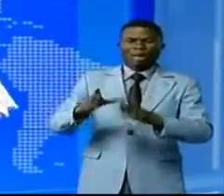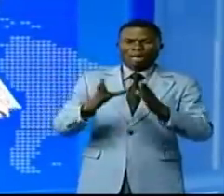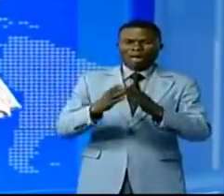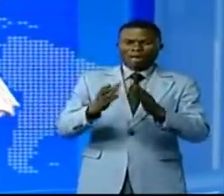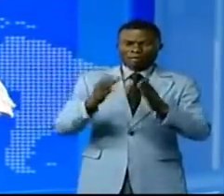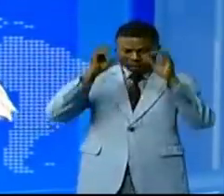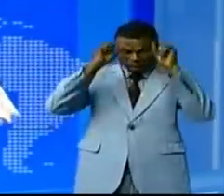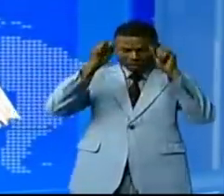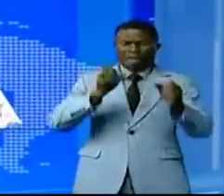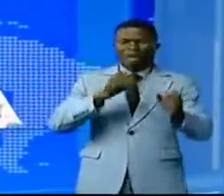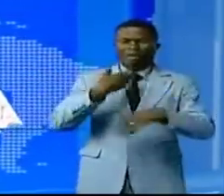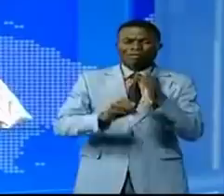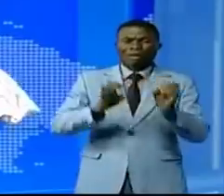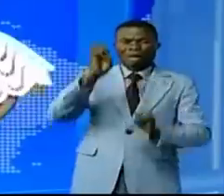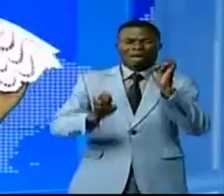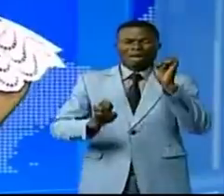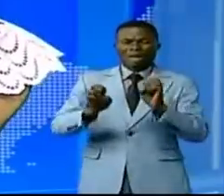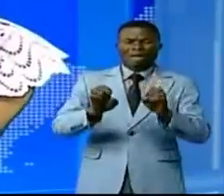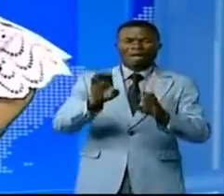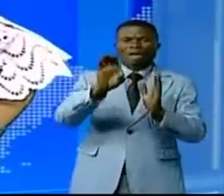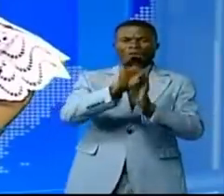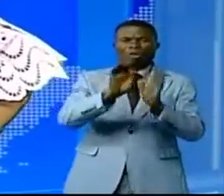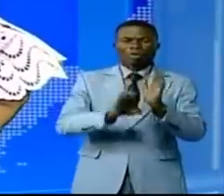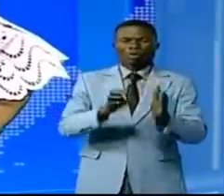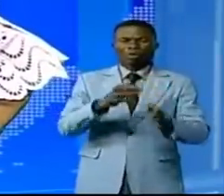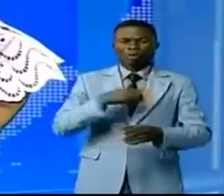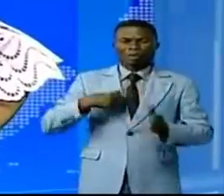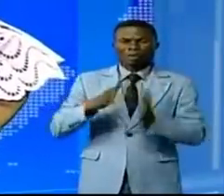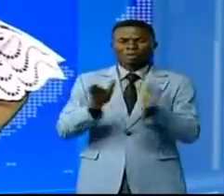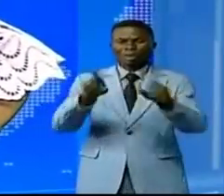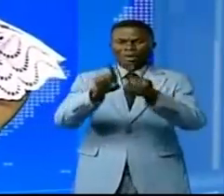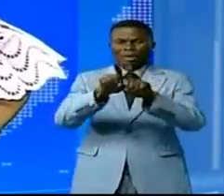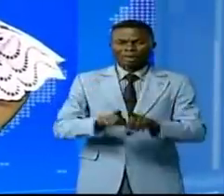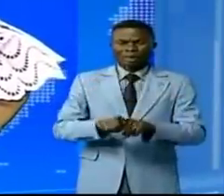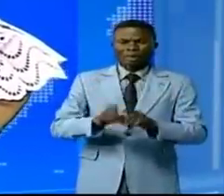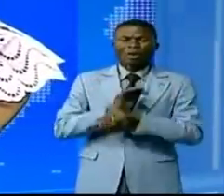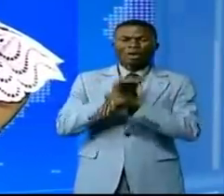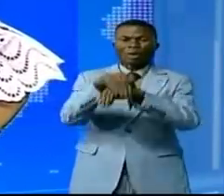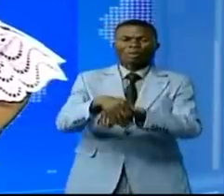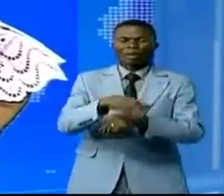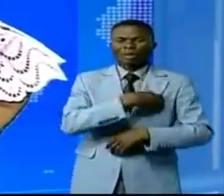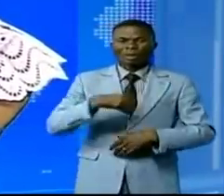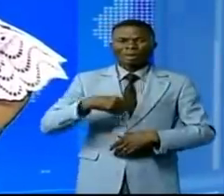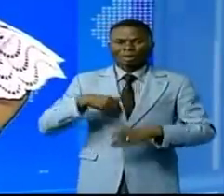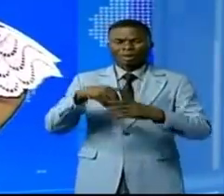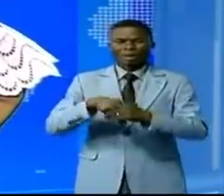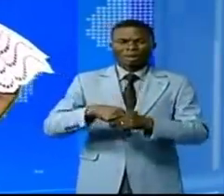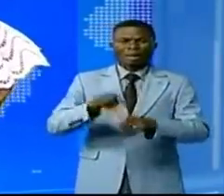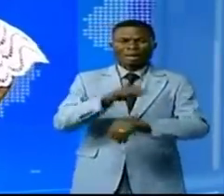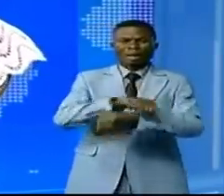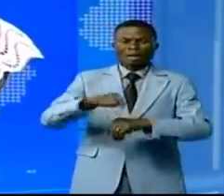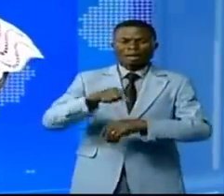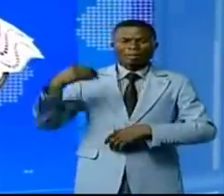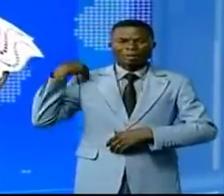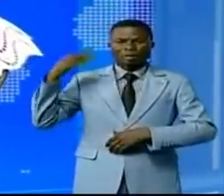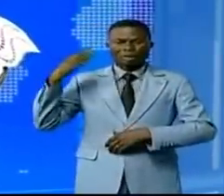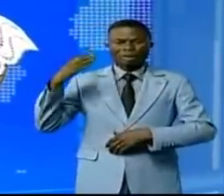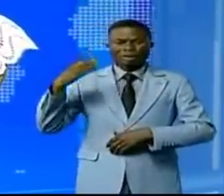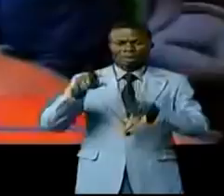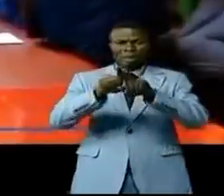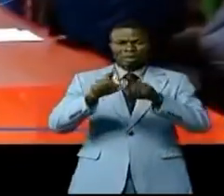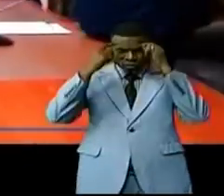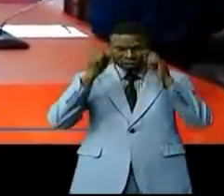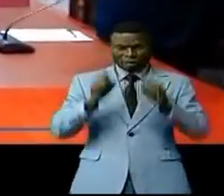ont évalué les conditions des femmes en général, en particulier la participation des femmes dans les organes de prise des décisions. Rachel Levaux.